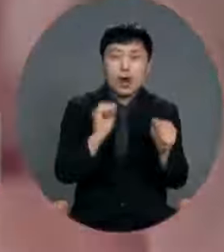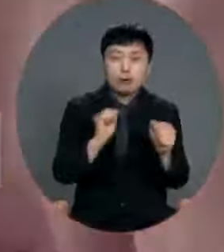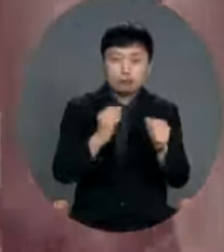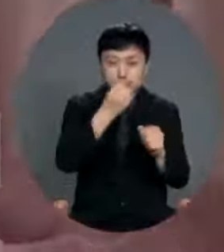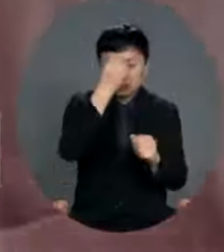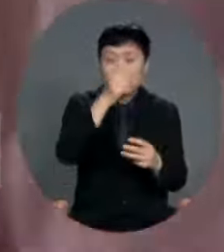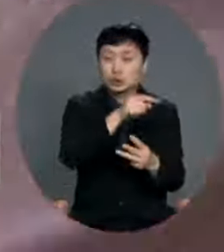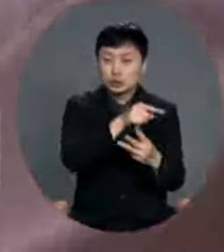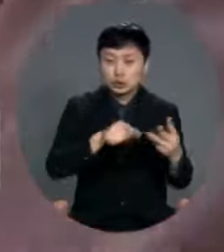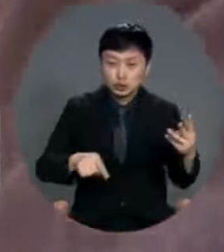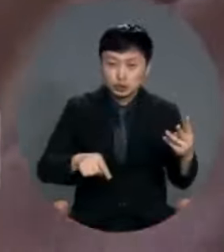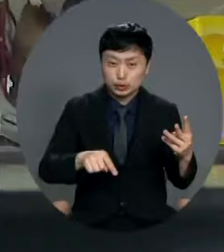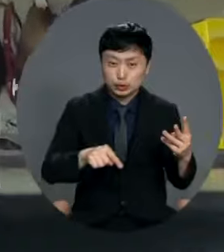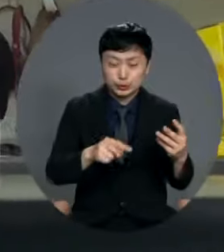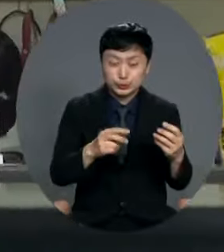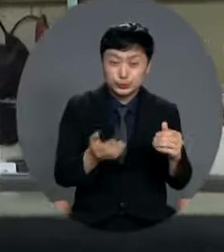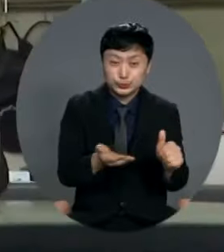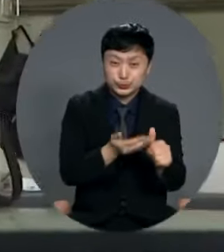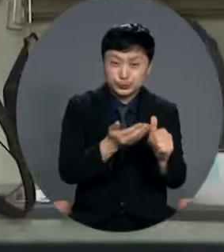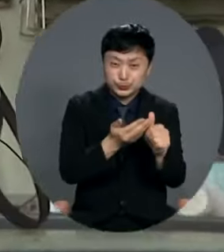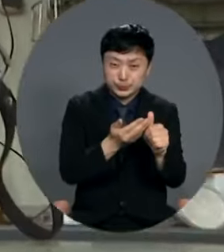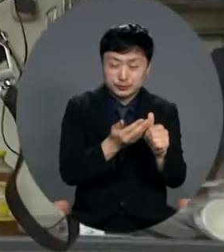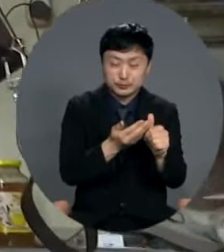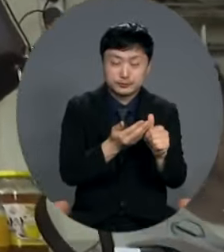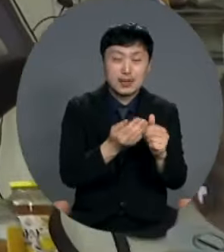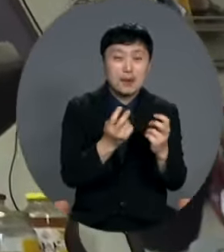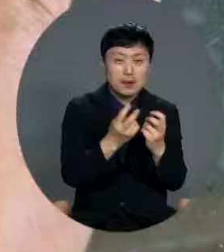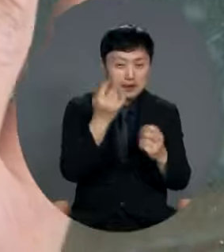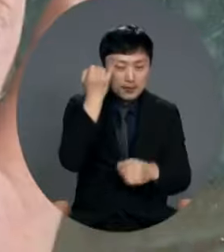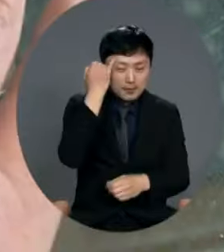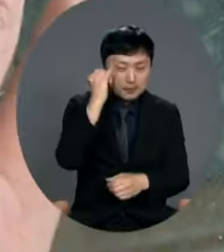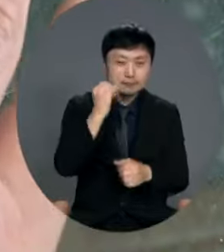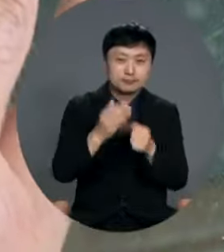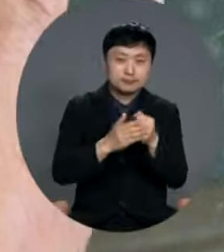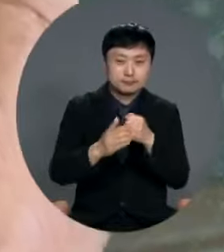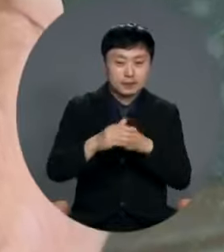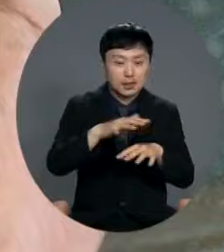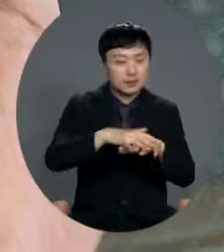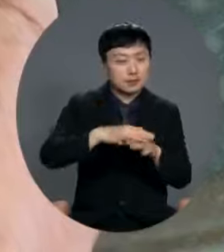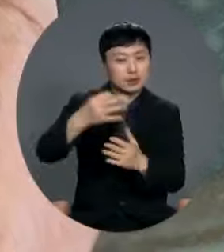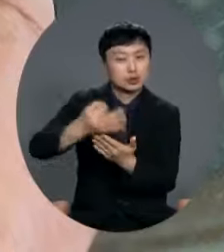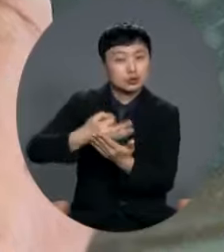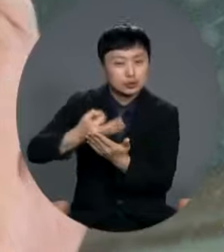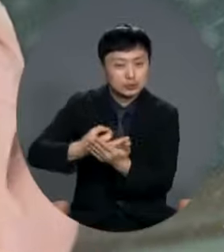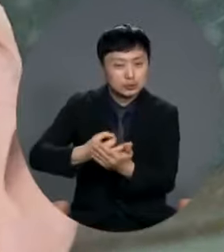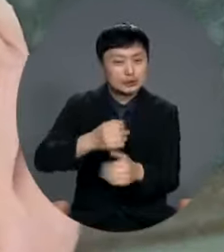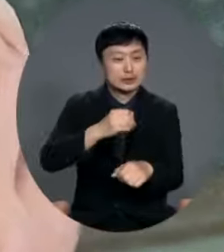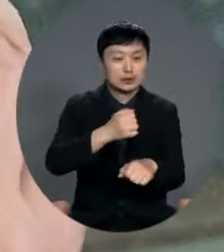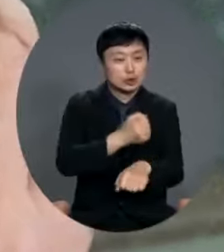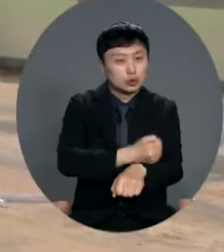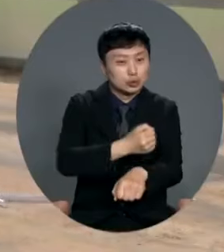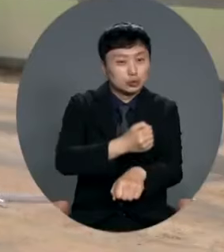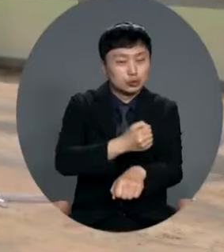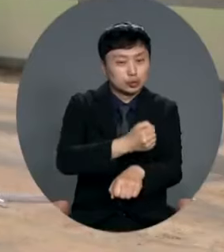참외 농가의 새로운 재배 방식이 개발되면서 농가 소득 증대와 노동력